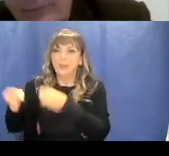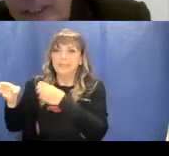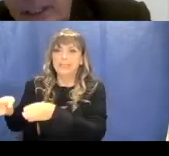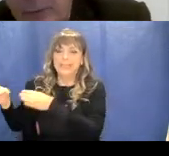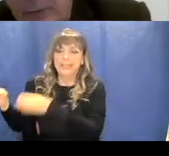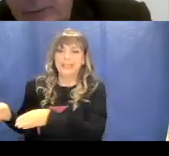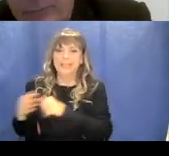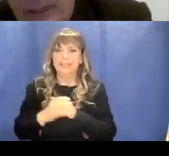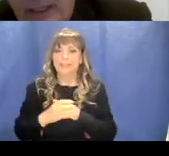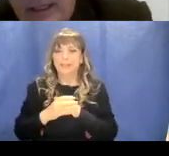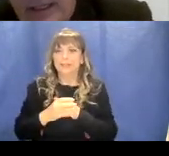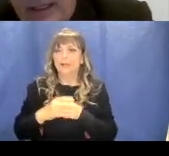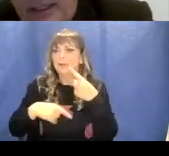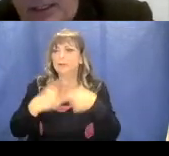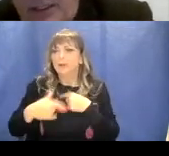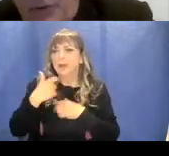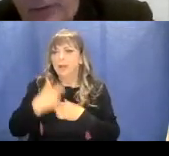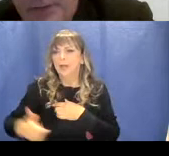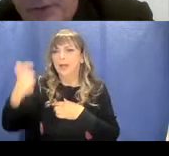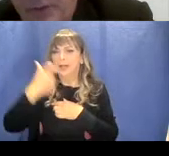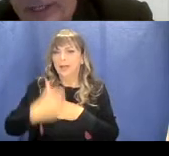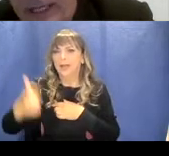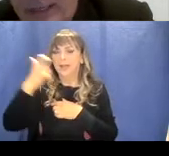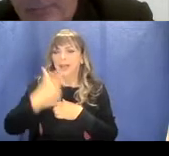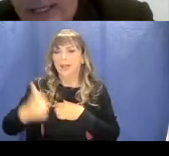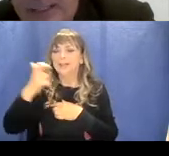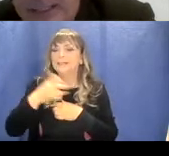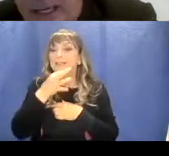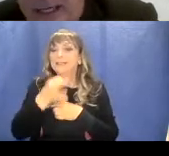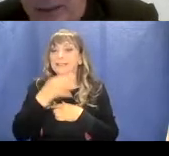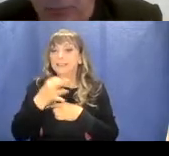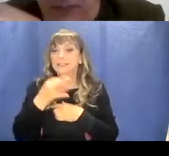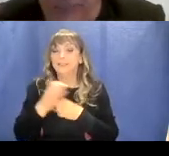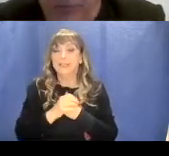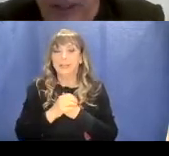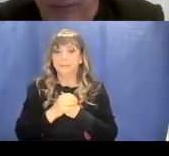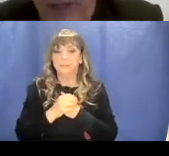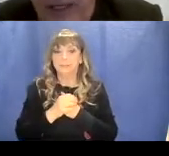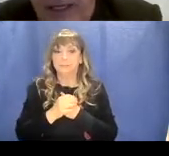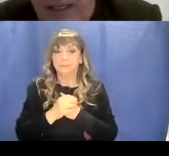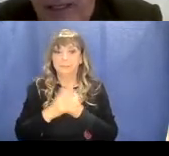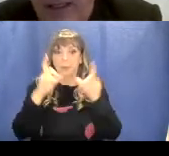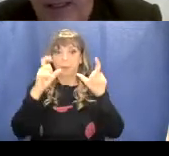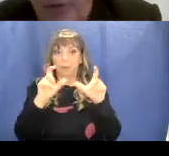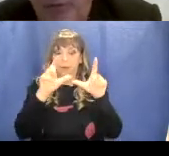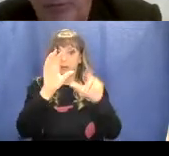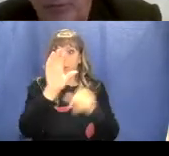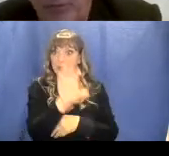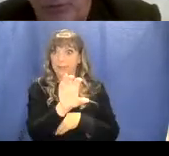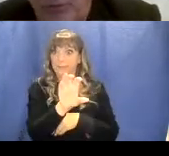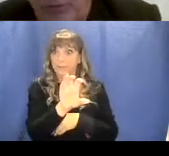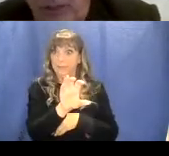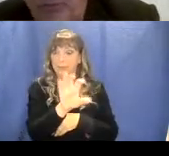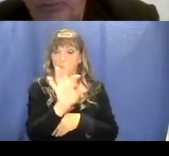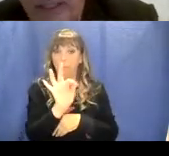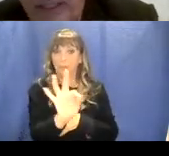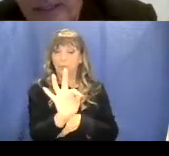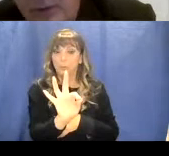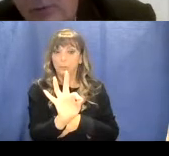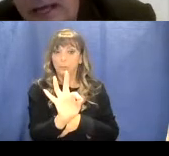all'infinito cioè questo vuol dire che presa una fotografia in un punto è